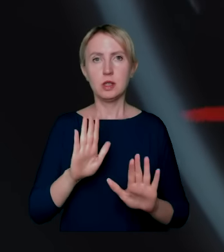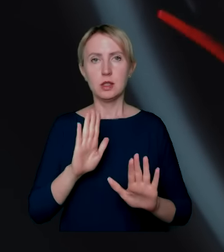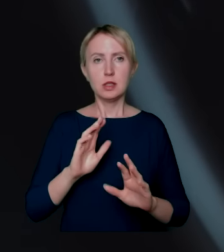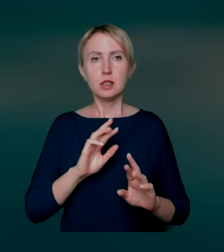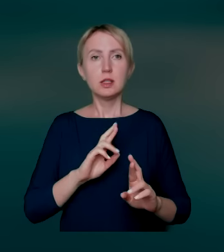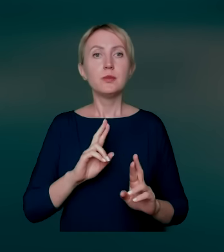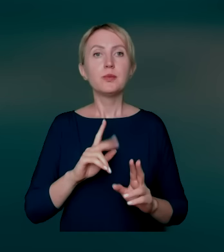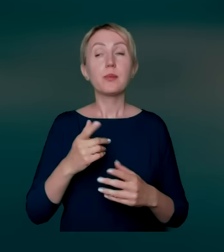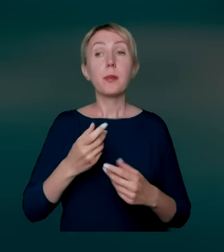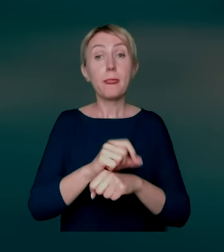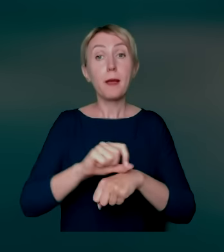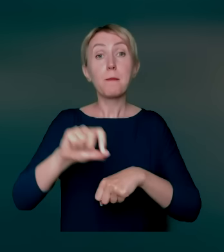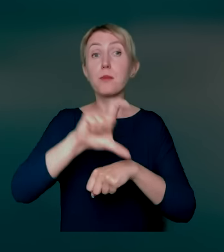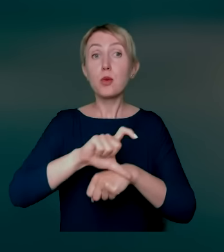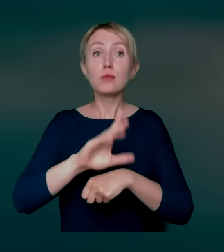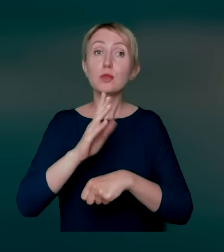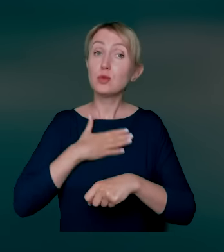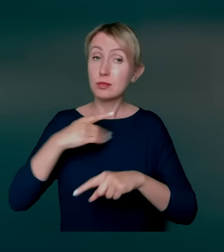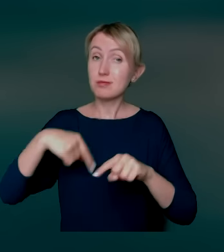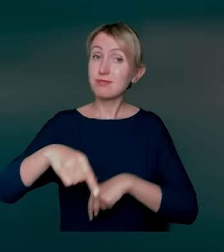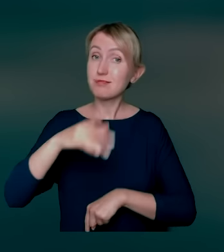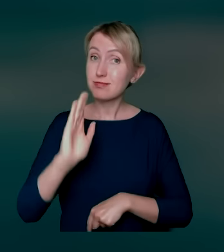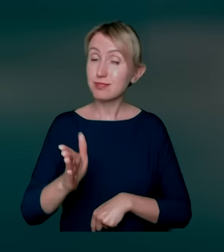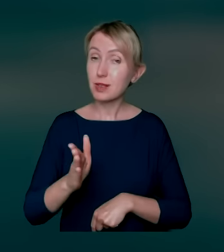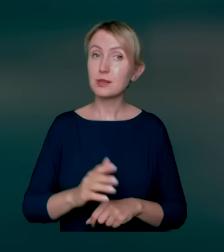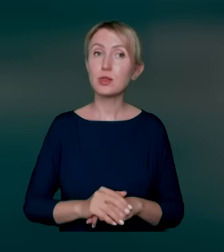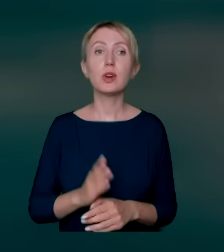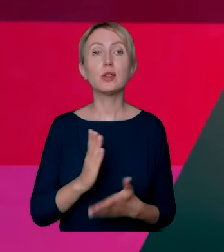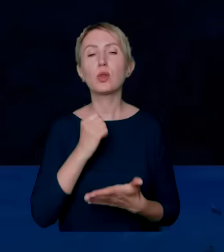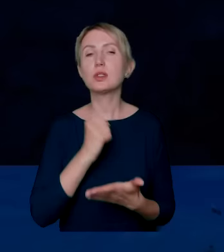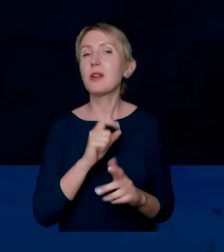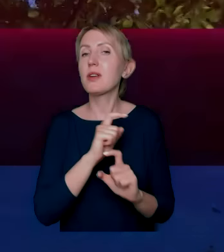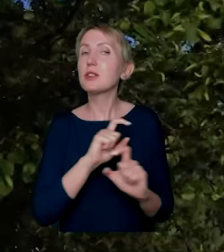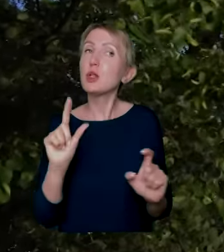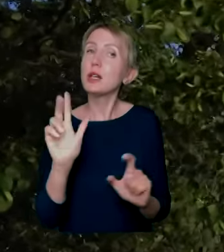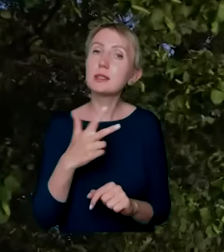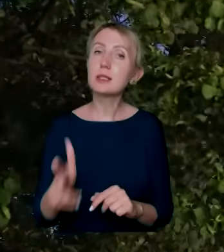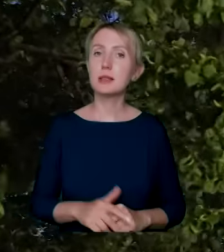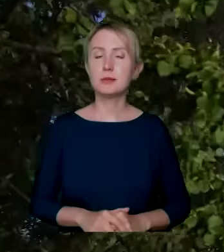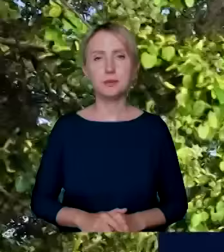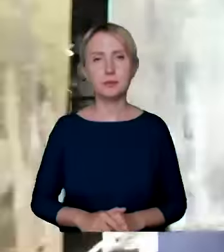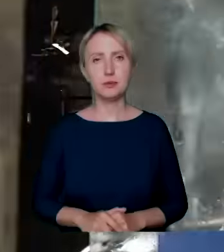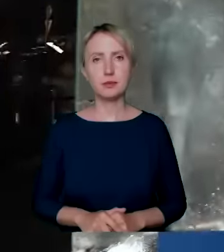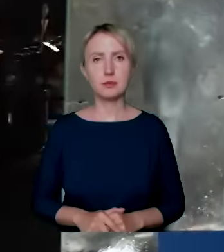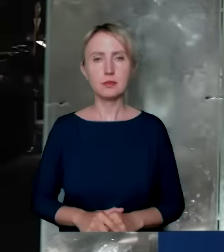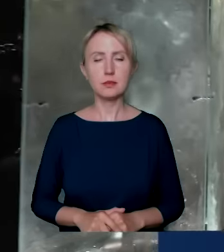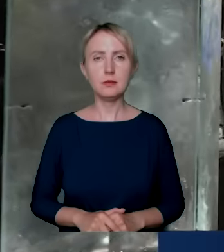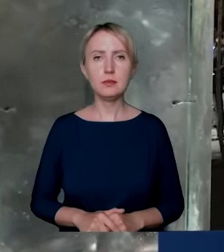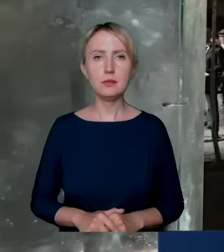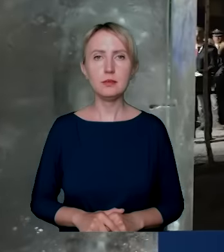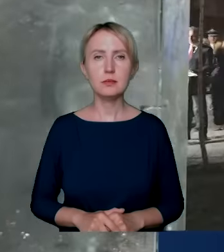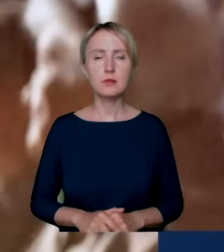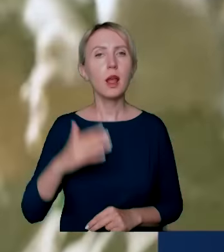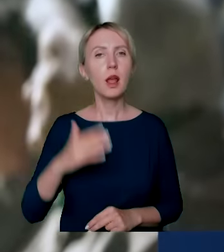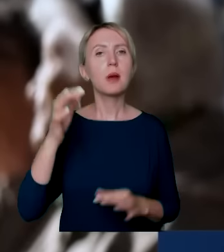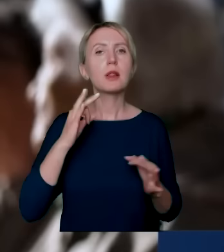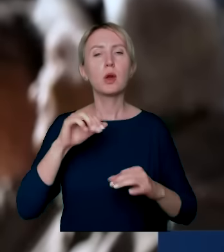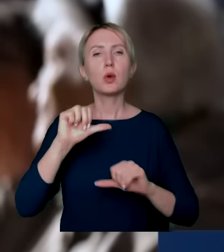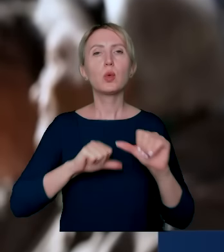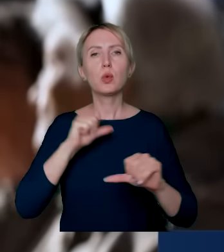badanie techniczne wydają się nieuniknione i tylko kwestią czasu jest, kiedy nadejdą. Odsłonięty w maju tego roku we Wrocławiu